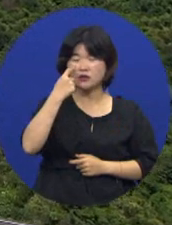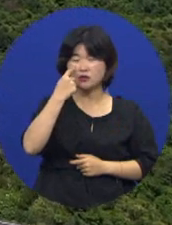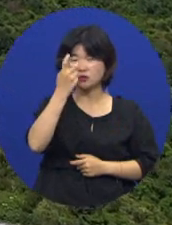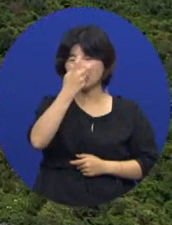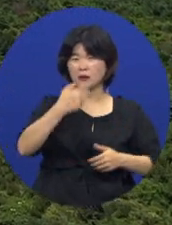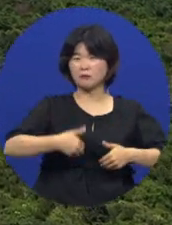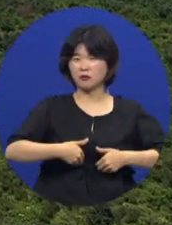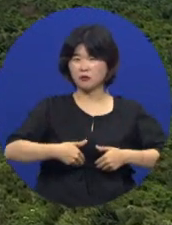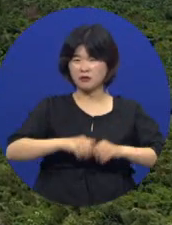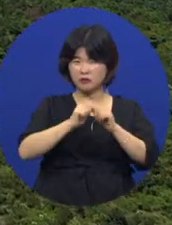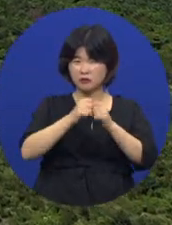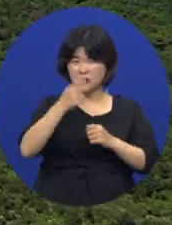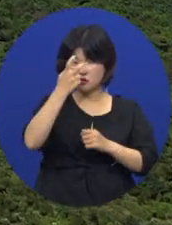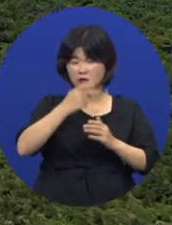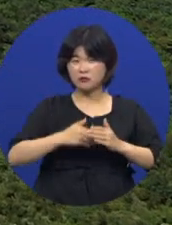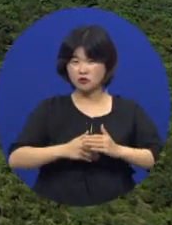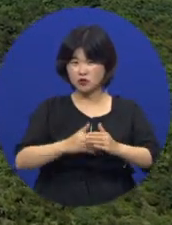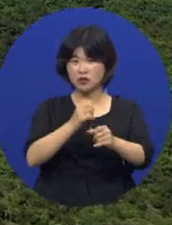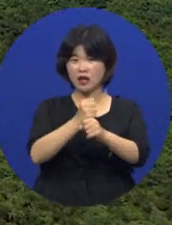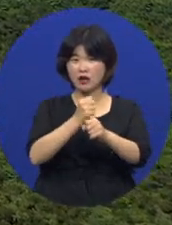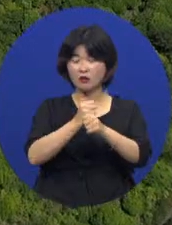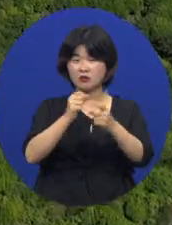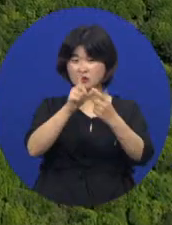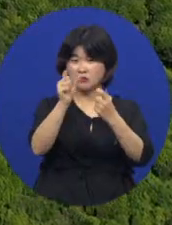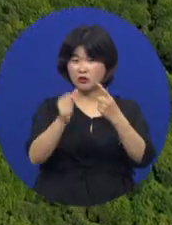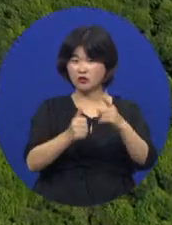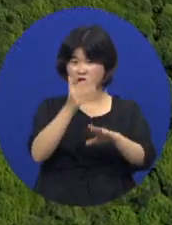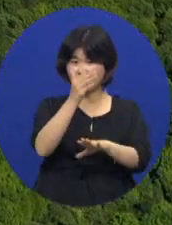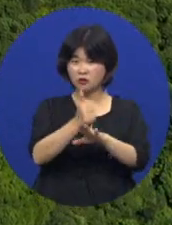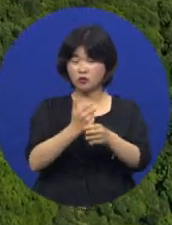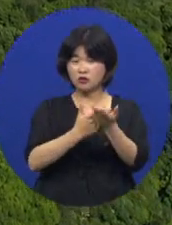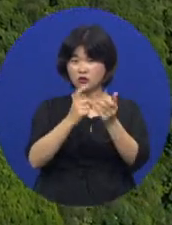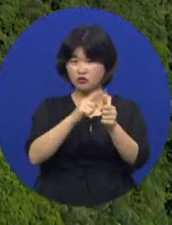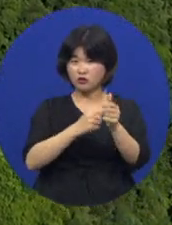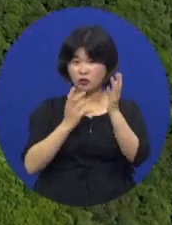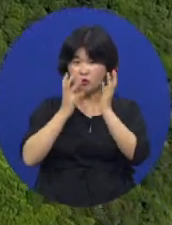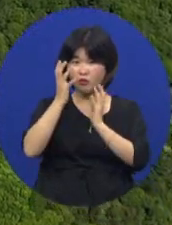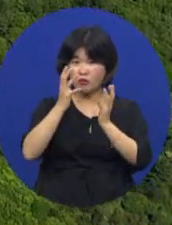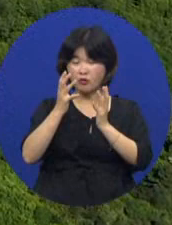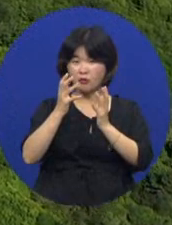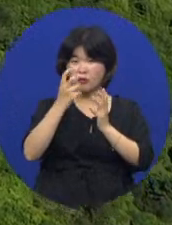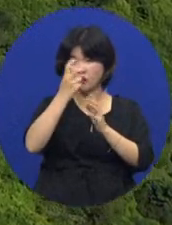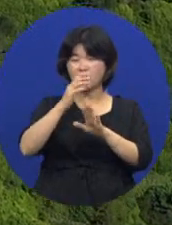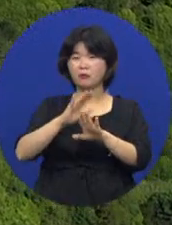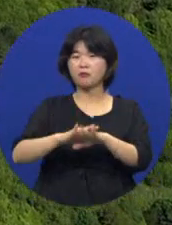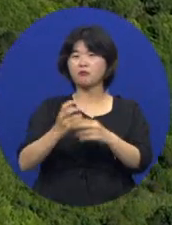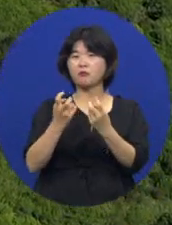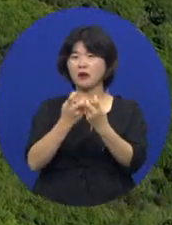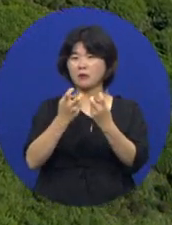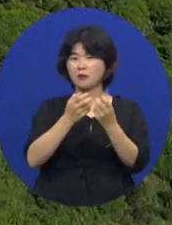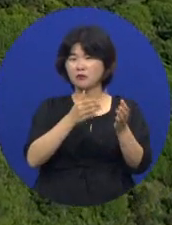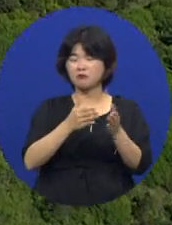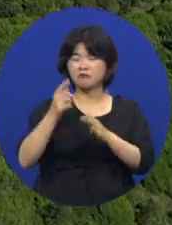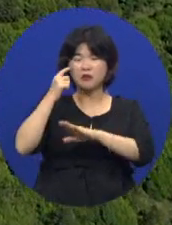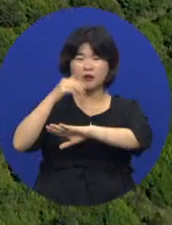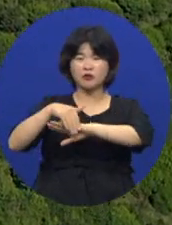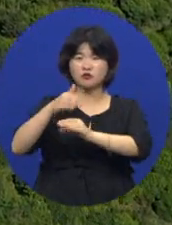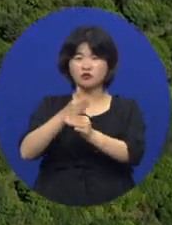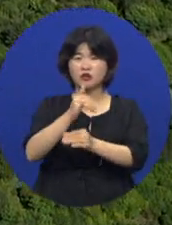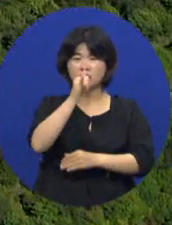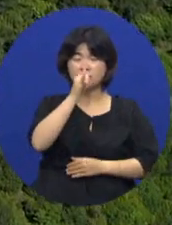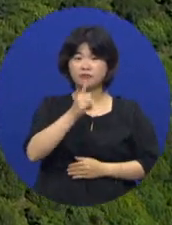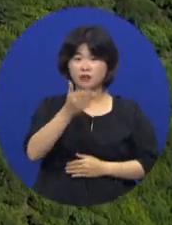지역에 대해 정밀 검증을 추진해 오는 11월 최종 곶자왈 경계와 보전관리 방안을 제시 한다는 계획입니다